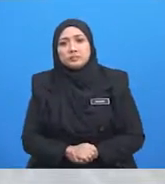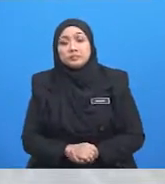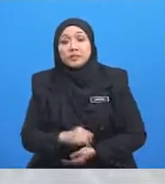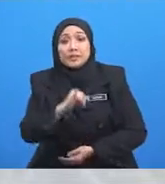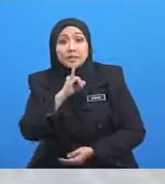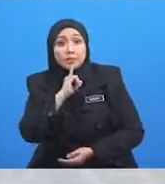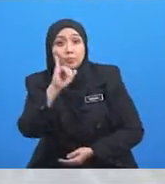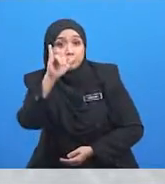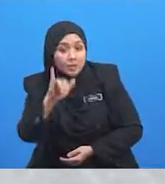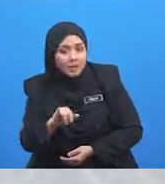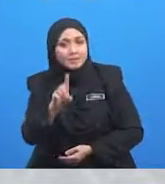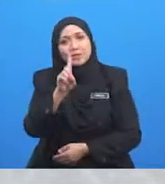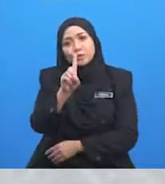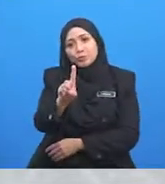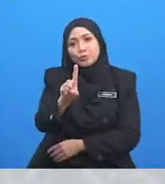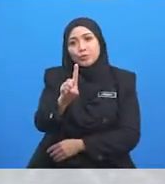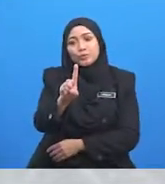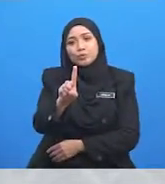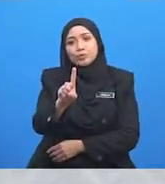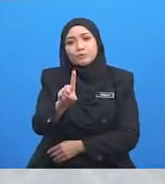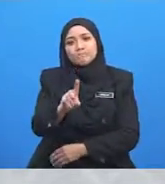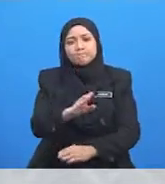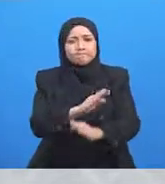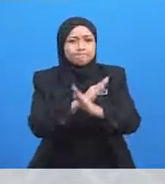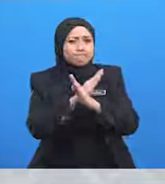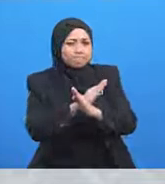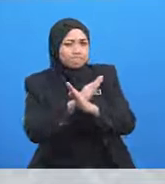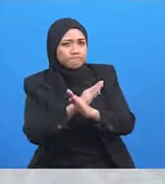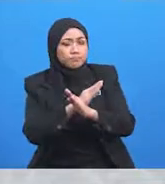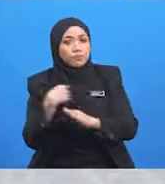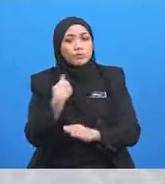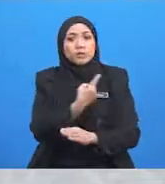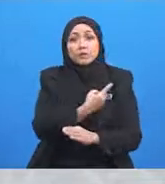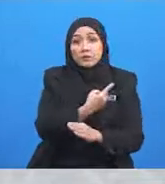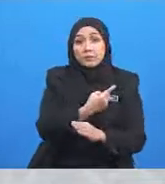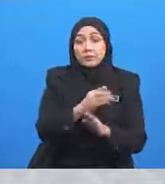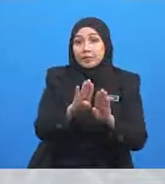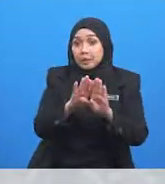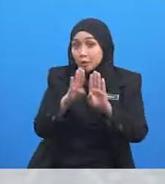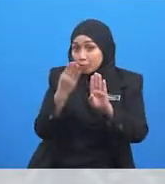Ibu yang satu menyekat kita di pintu,